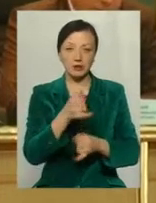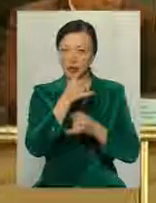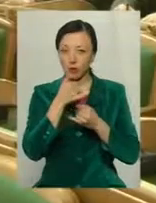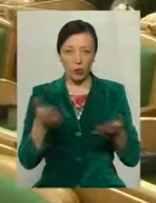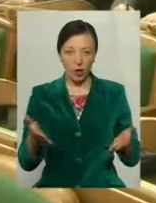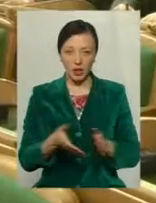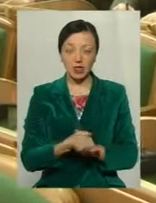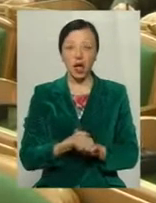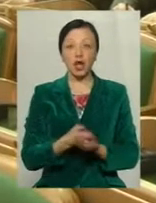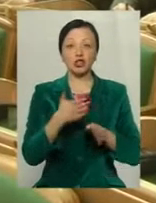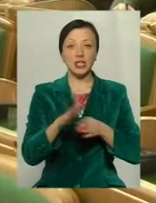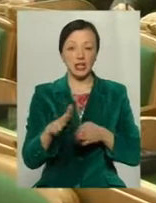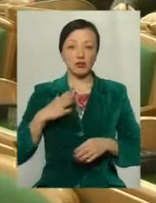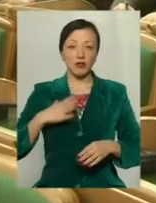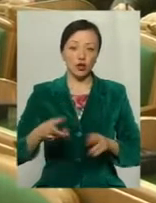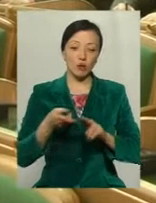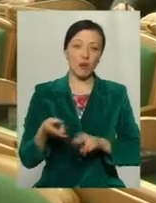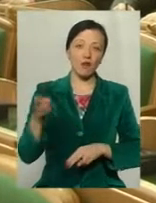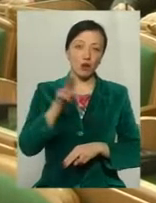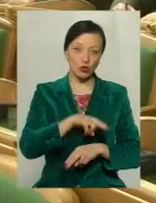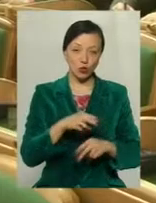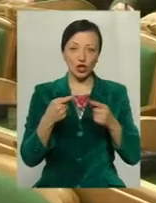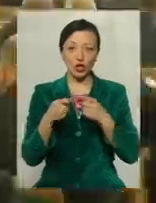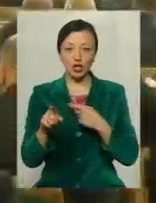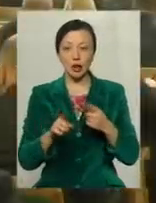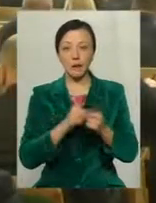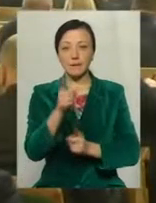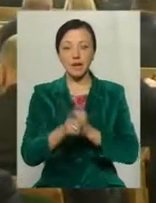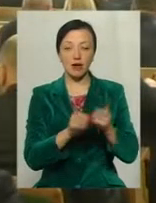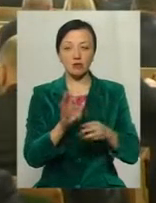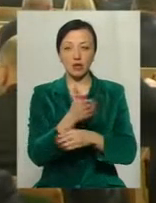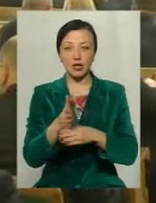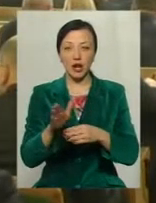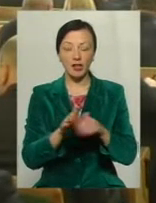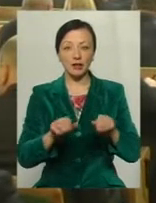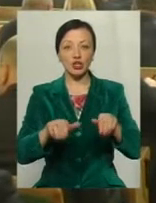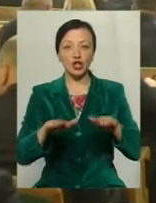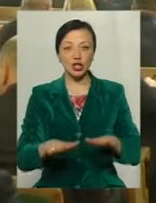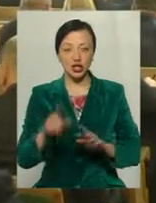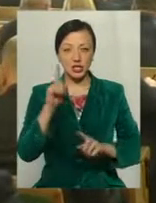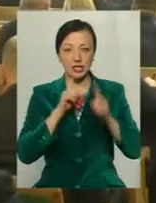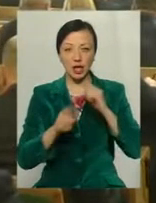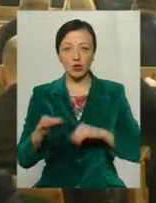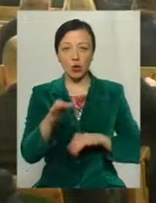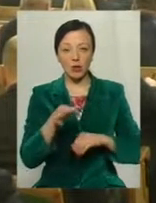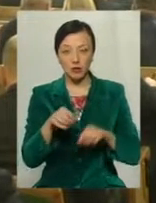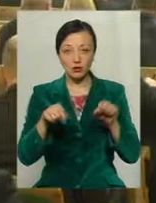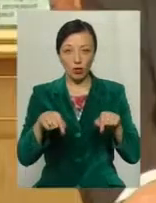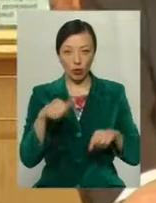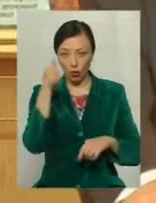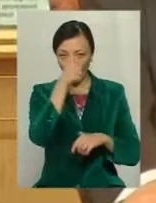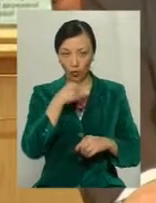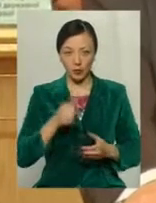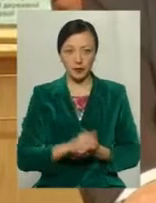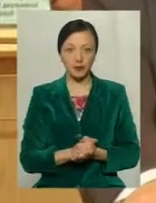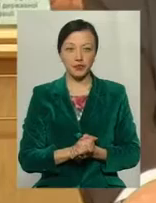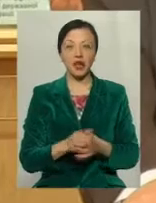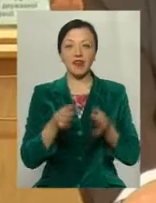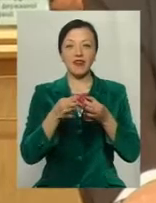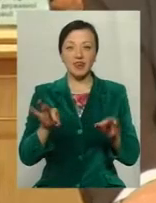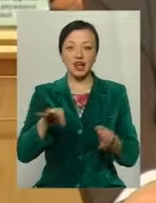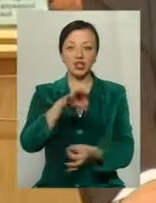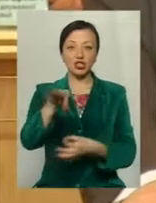харчування – 0,3%. Проте ті кошти, що надійшли у розпорядження обласної гілки виконавчої влади минулого року, освоїти